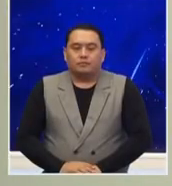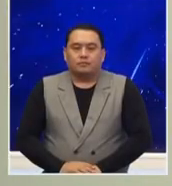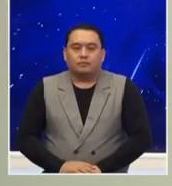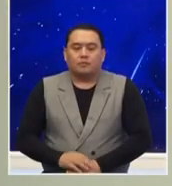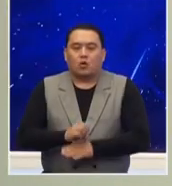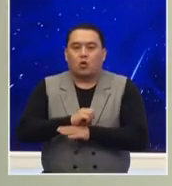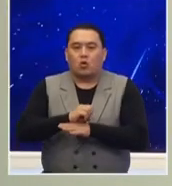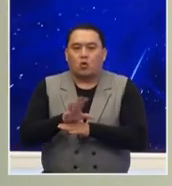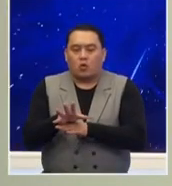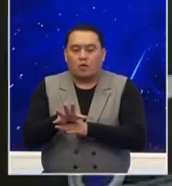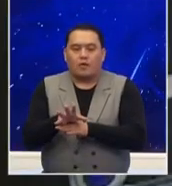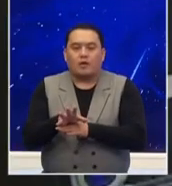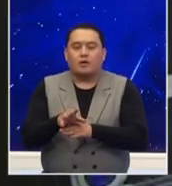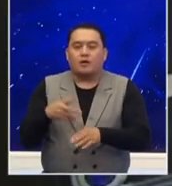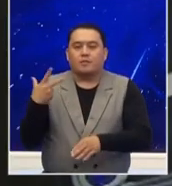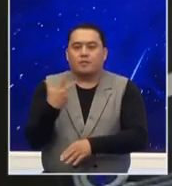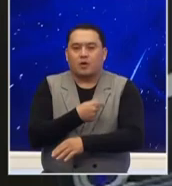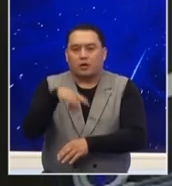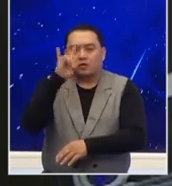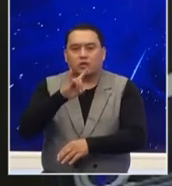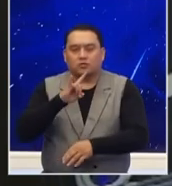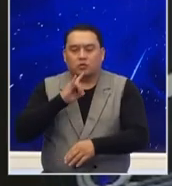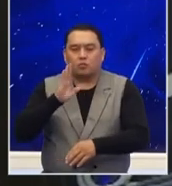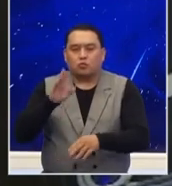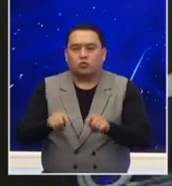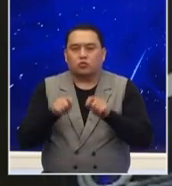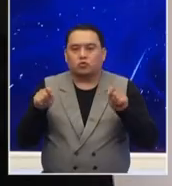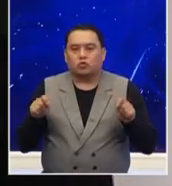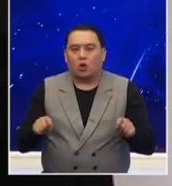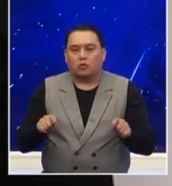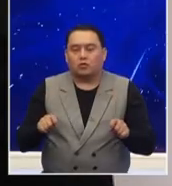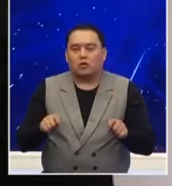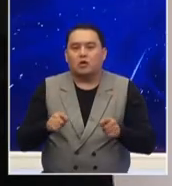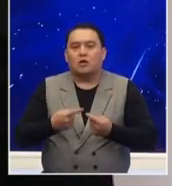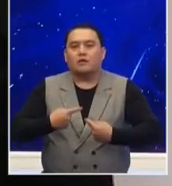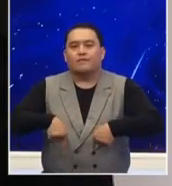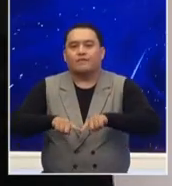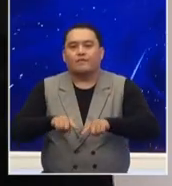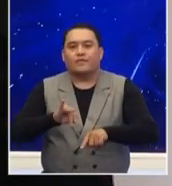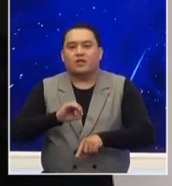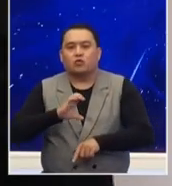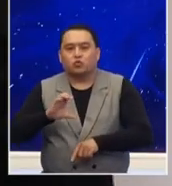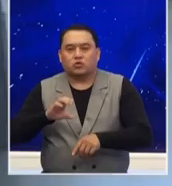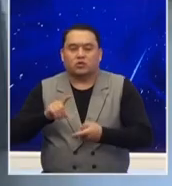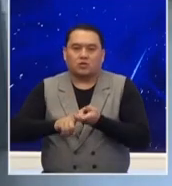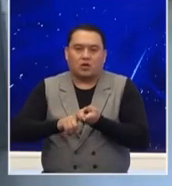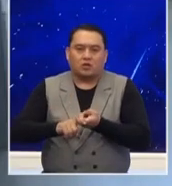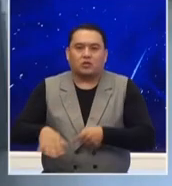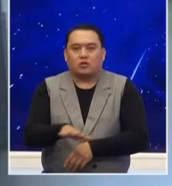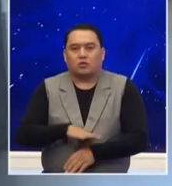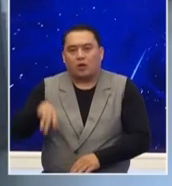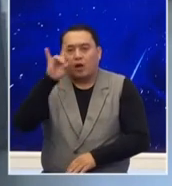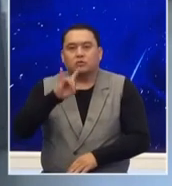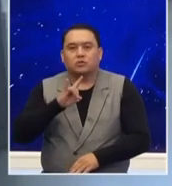CAS-COVID-IN – одна из самых перспективных вакцин в стране на сегодняшний день. Лекарства создали на основе штамма вируса, выделенного у заболевших на территории